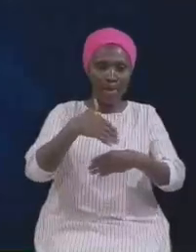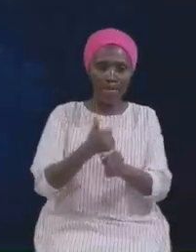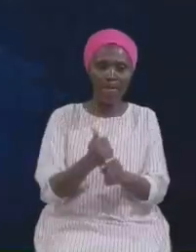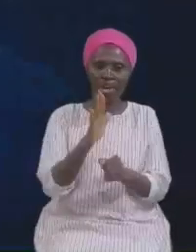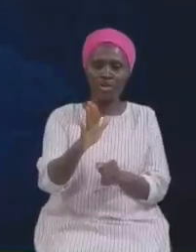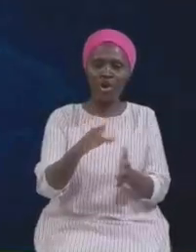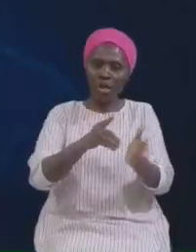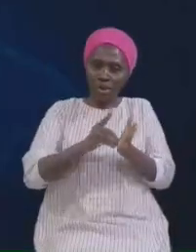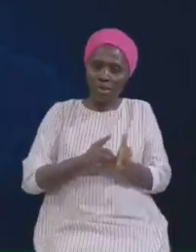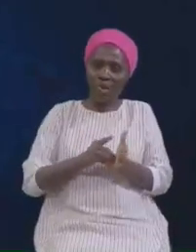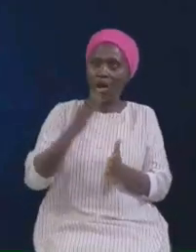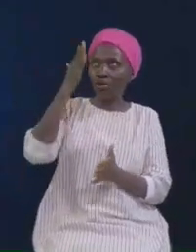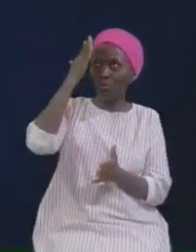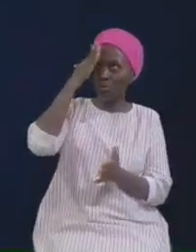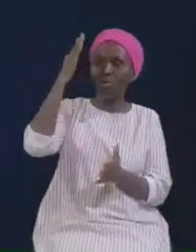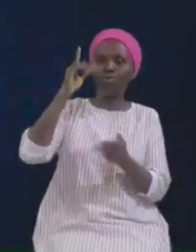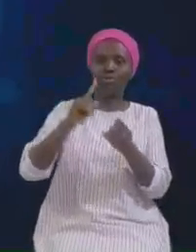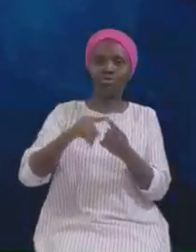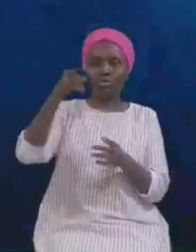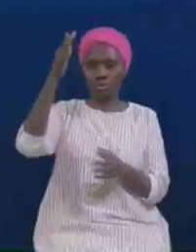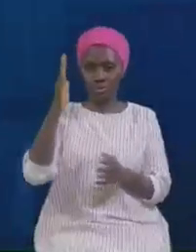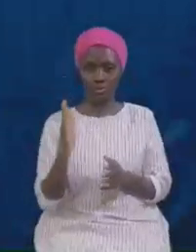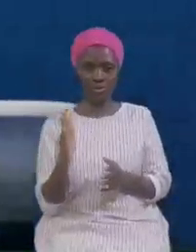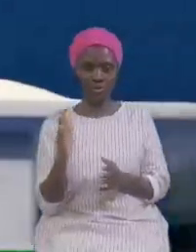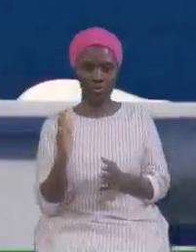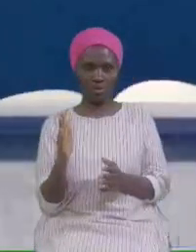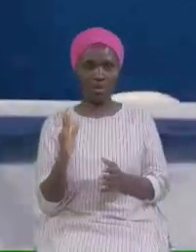connaître tes demandes au Seigneur.